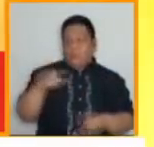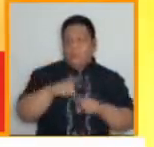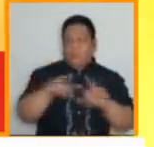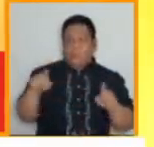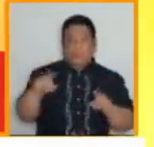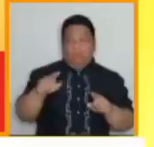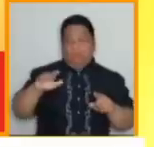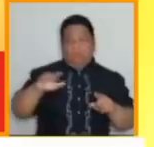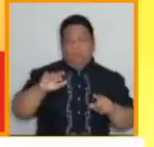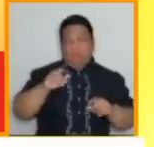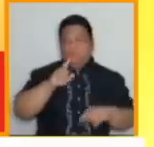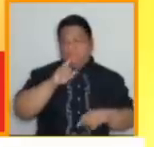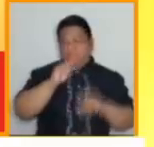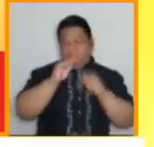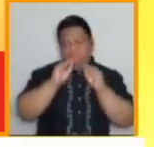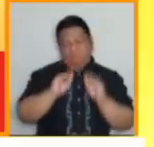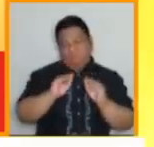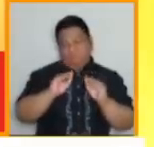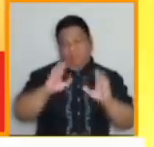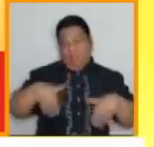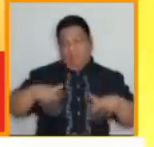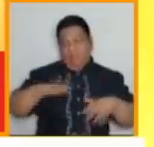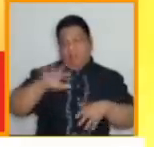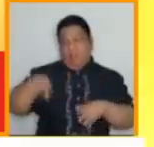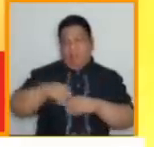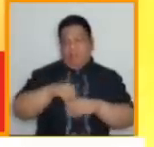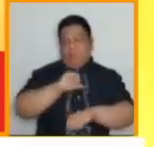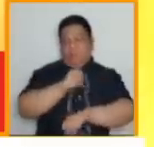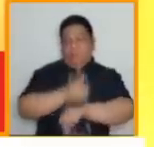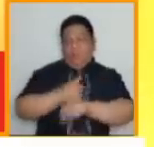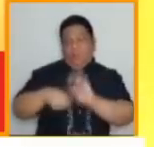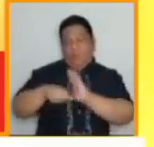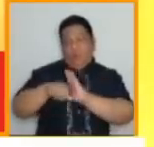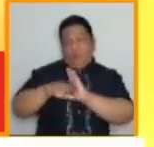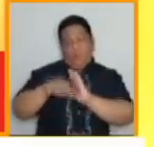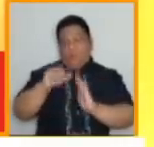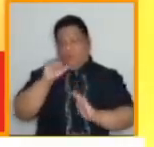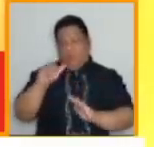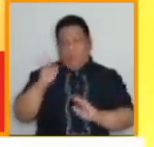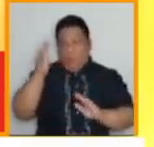ng authority ng COMELEC, no? Dahil papasok ang campaign period.